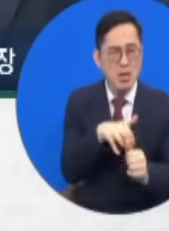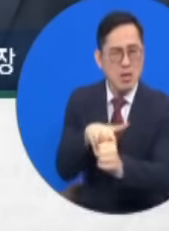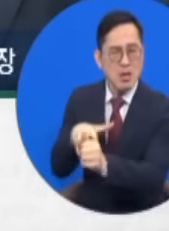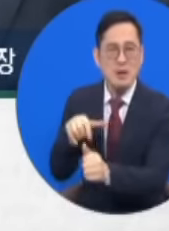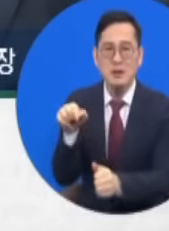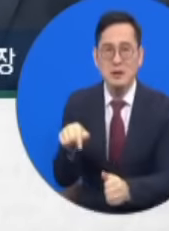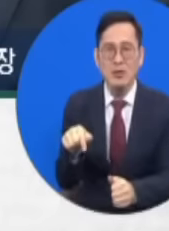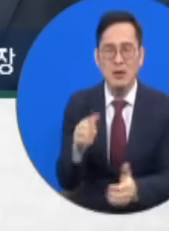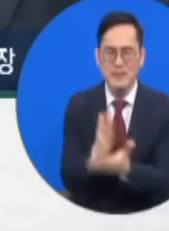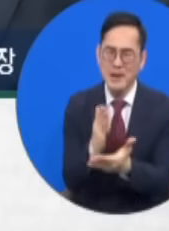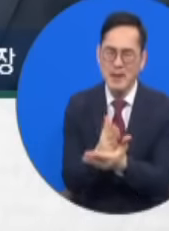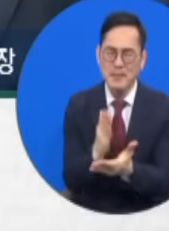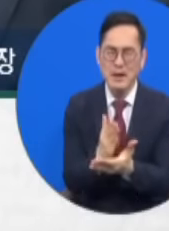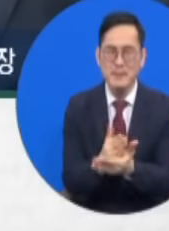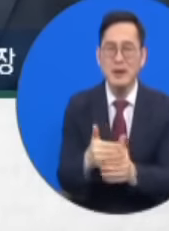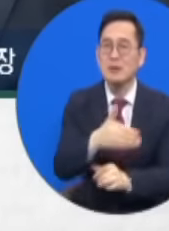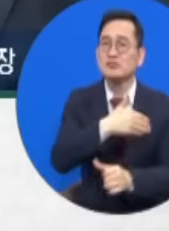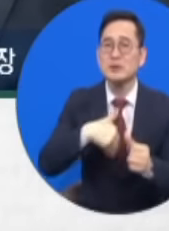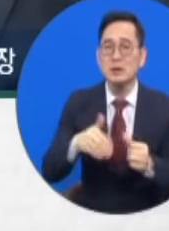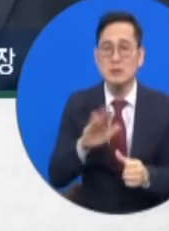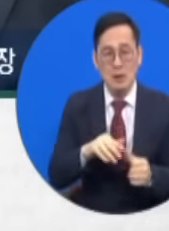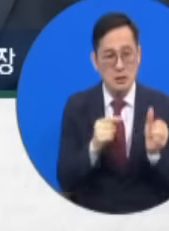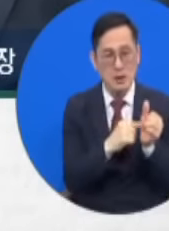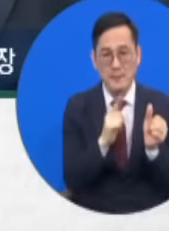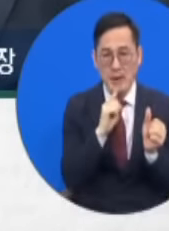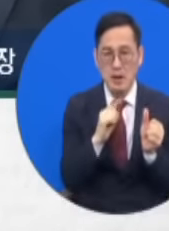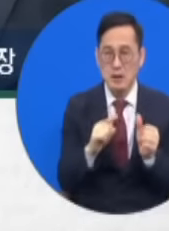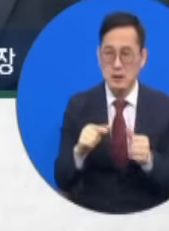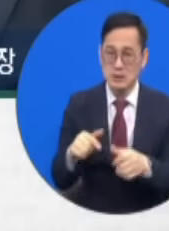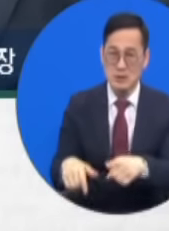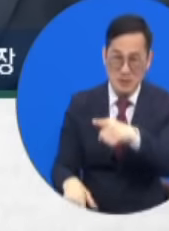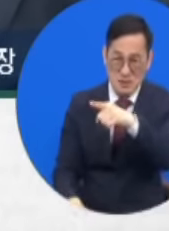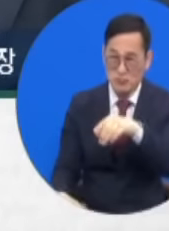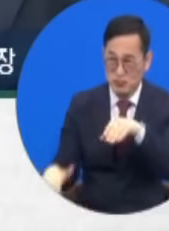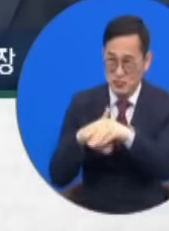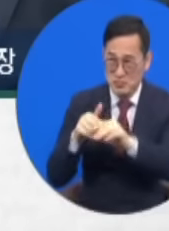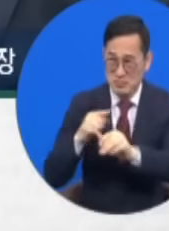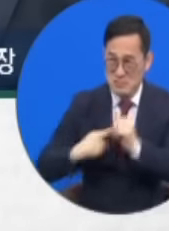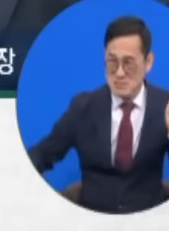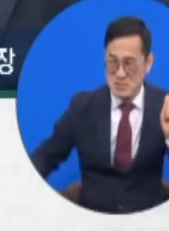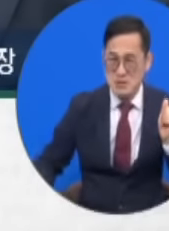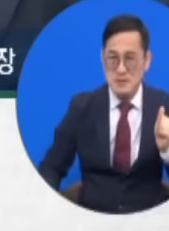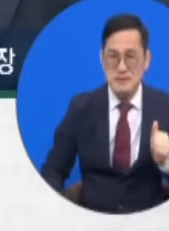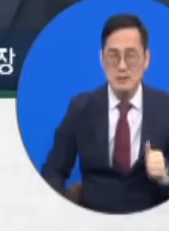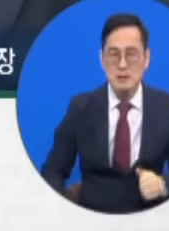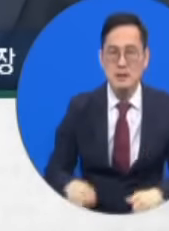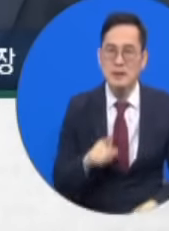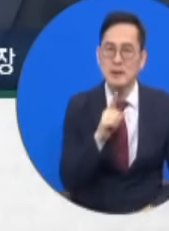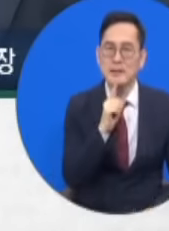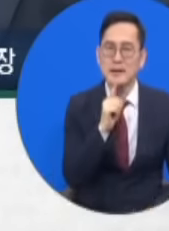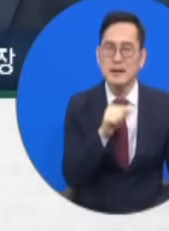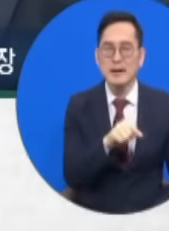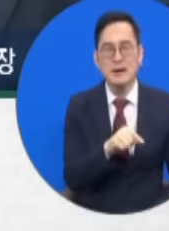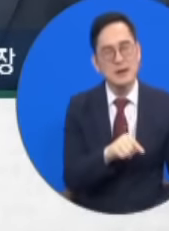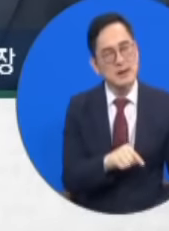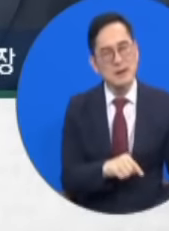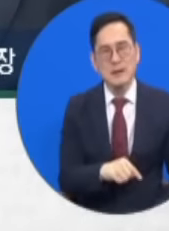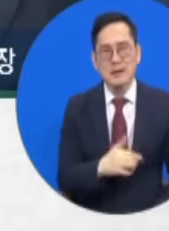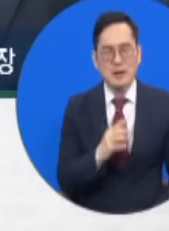예. 그런데 저런 정도의 발언이라는 것은 단순하게 정치적 비판을 넘어서는 혐오